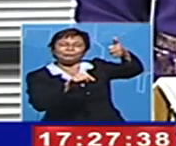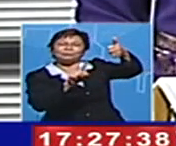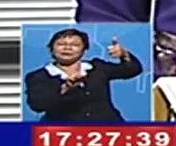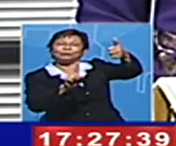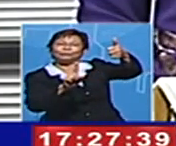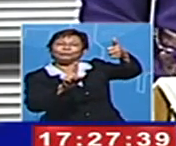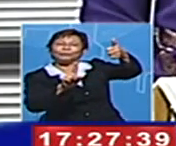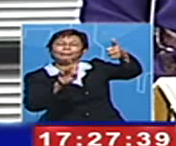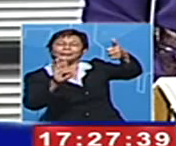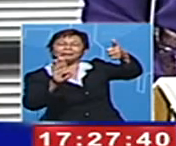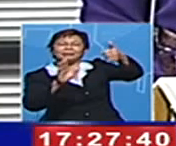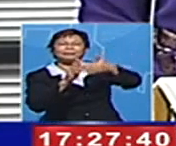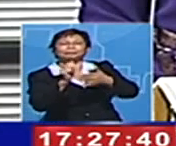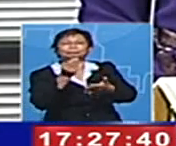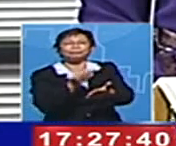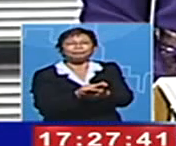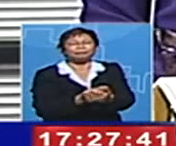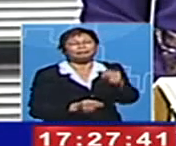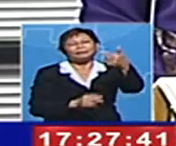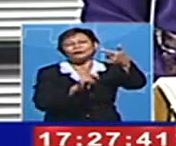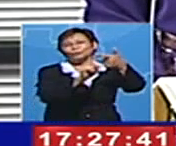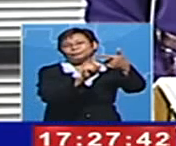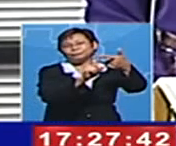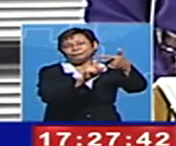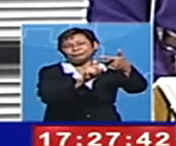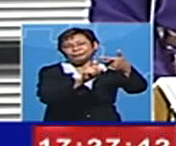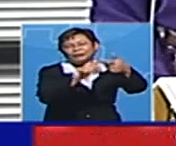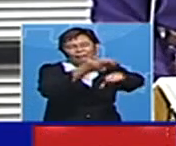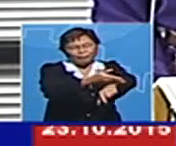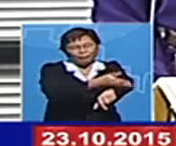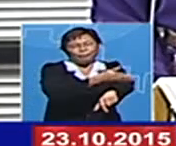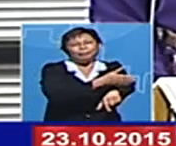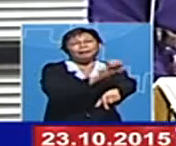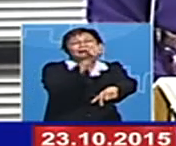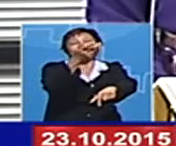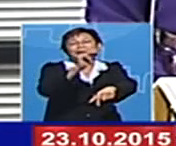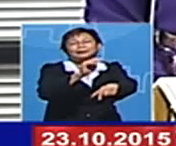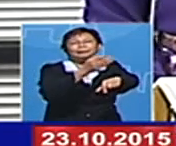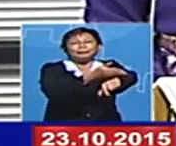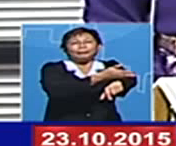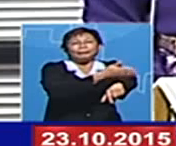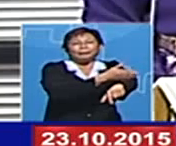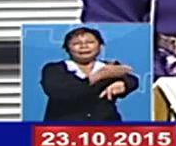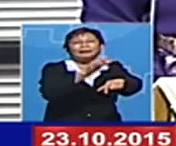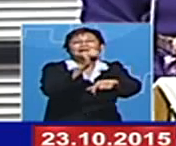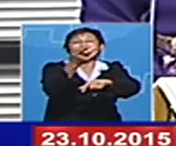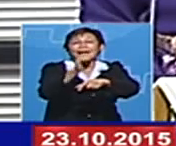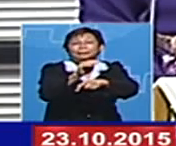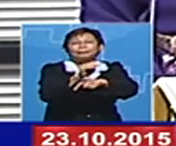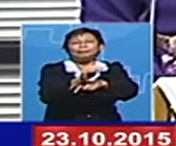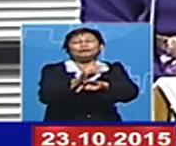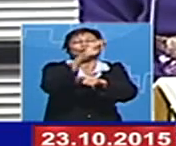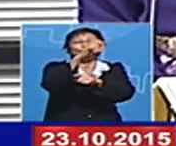1.1 bilion kedua menambah baik skim sebanyak menambah baik